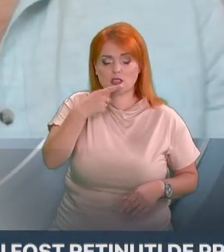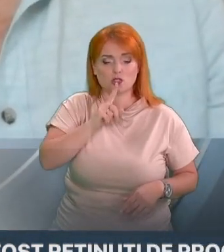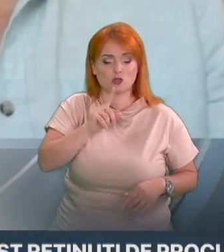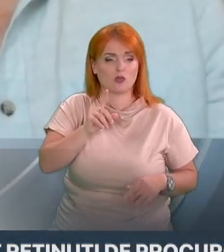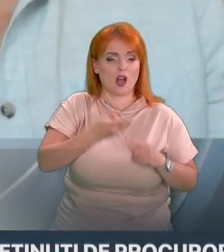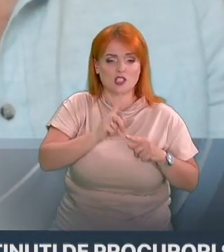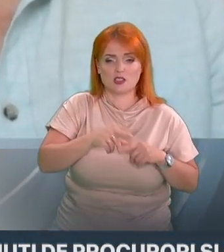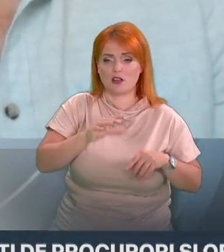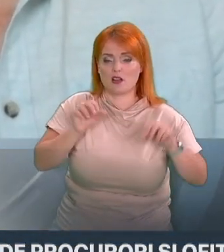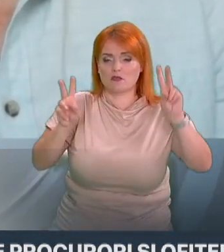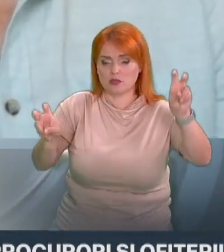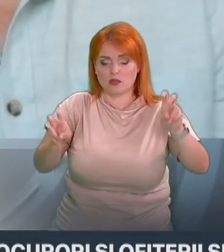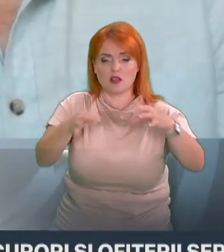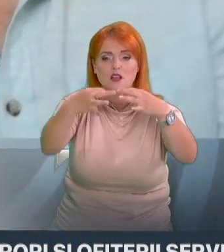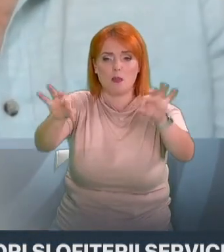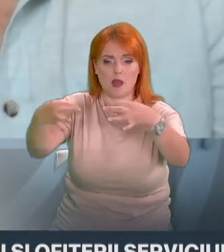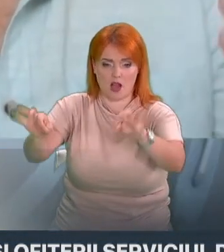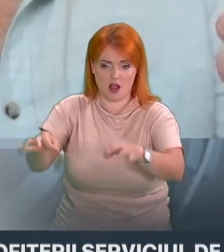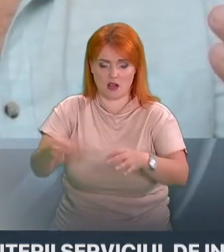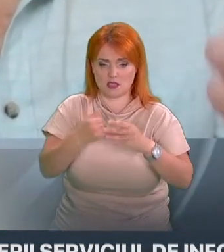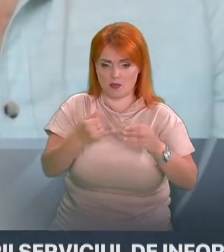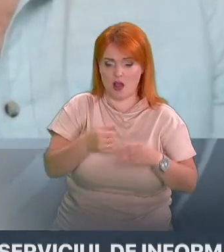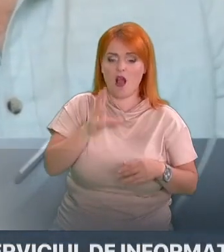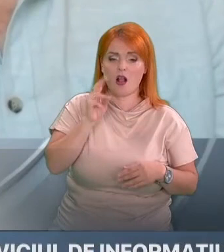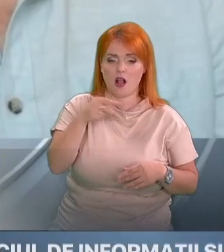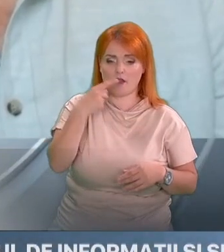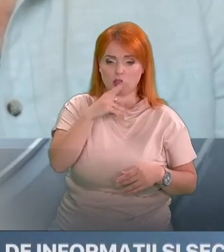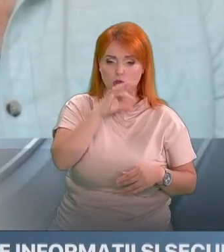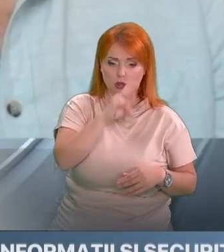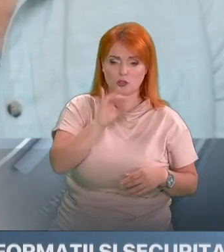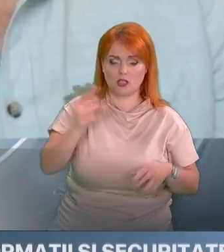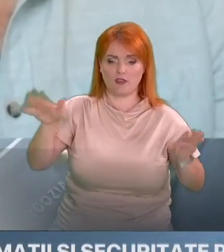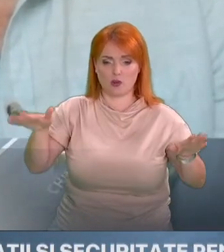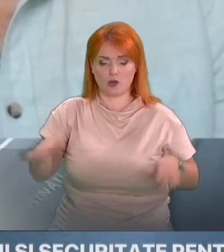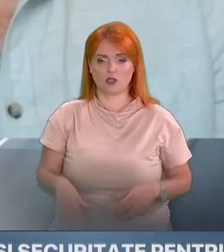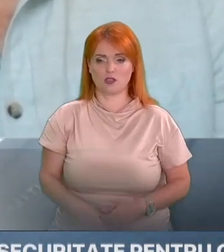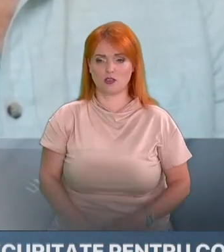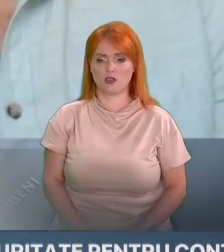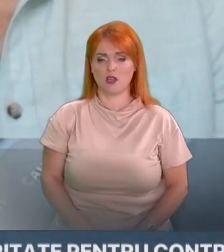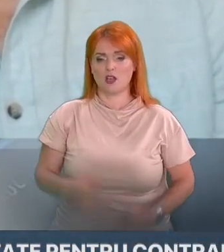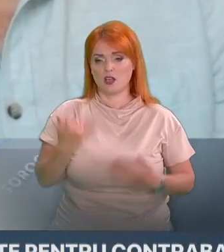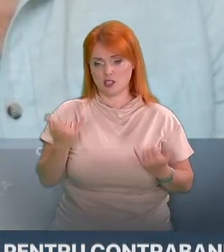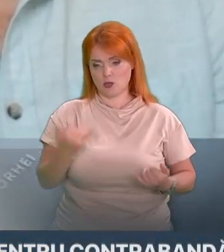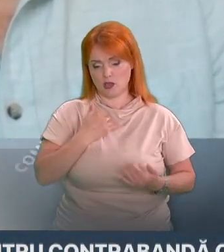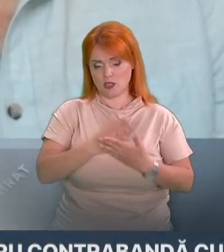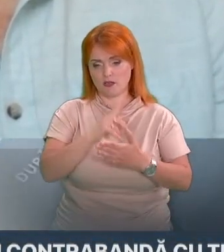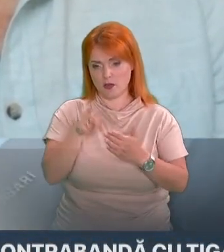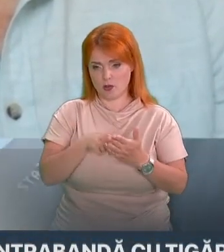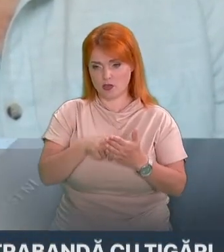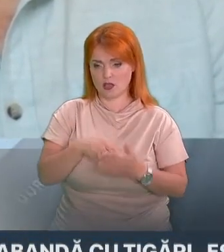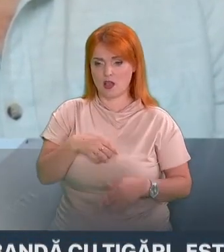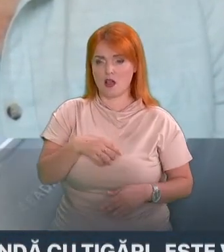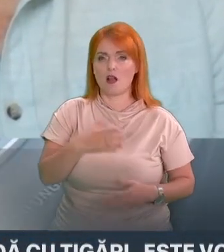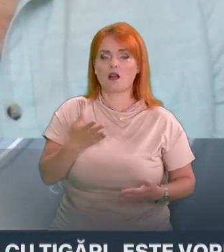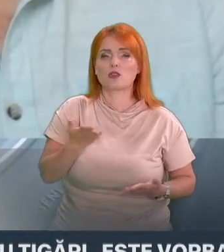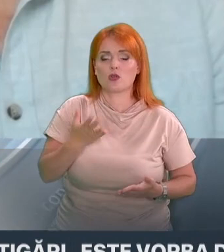și domnul Dodon. Vreau să vă întreb, în această conjunctură, vreau să vă întreb, cât de important este